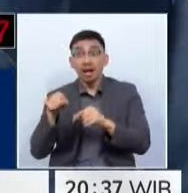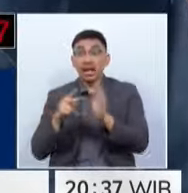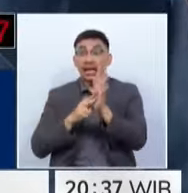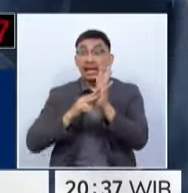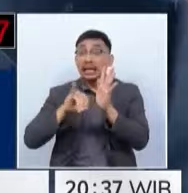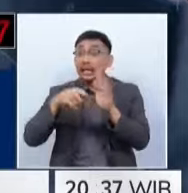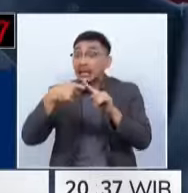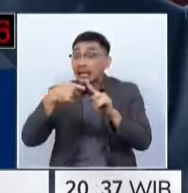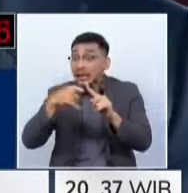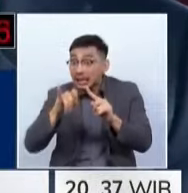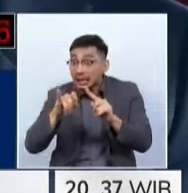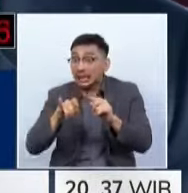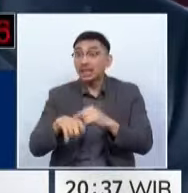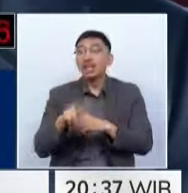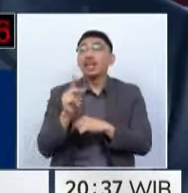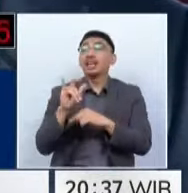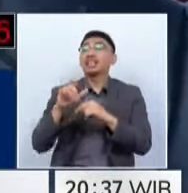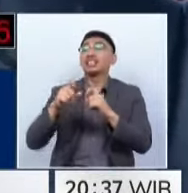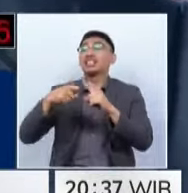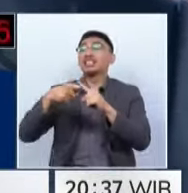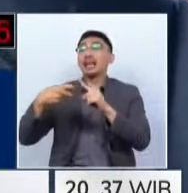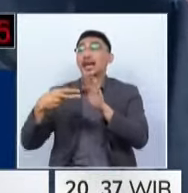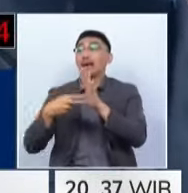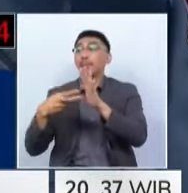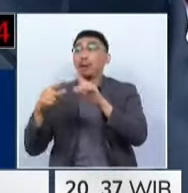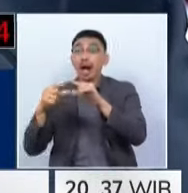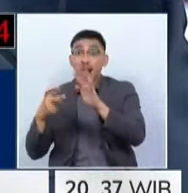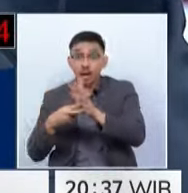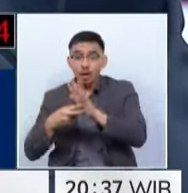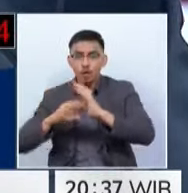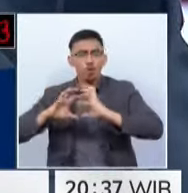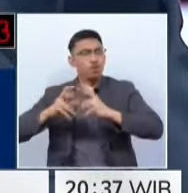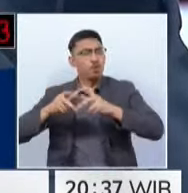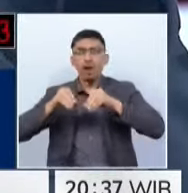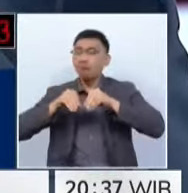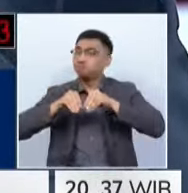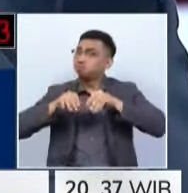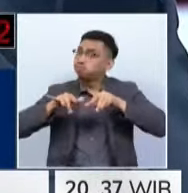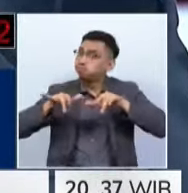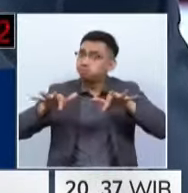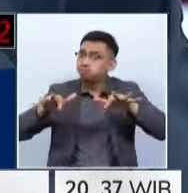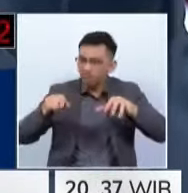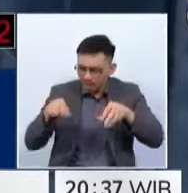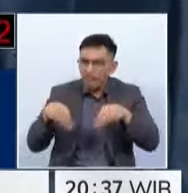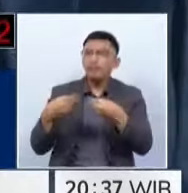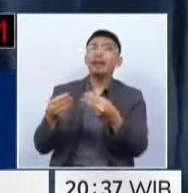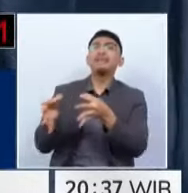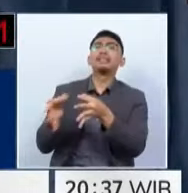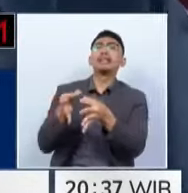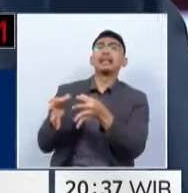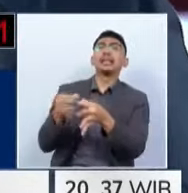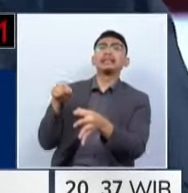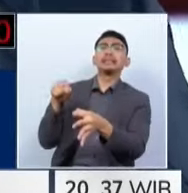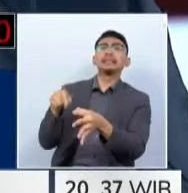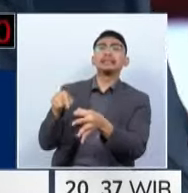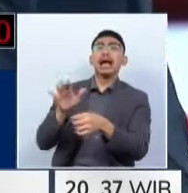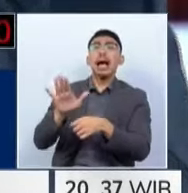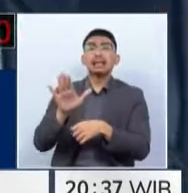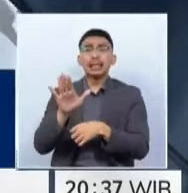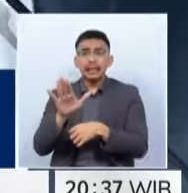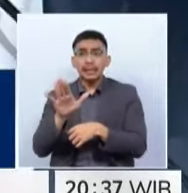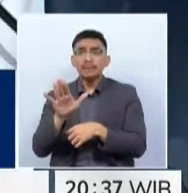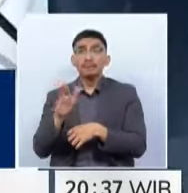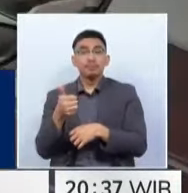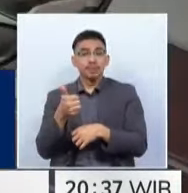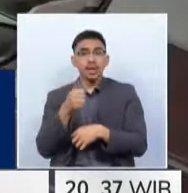Voice of bprot yang kemudian mendunia kita fasilitasi maka dialah yang akan bisa mendapatkan keuntungan dan sekaligus